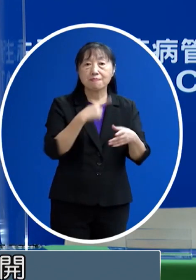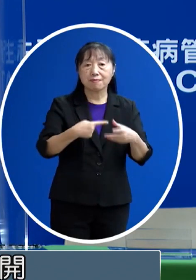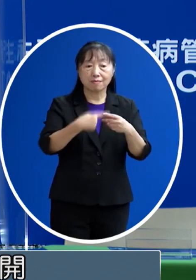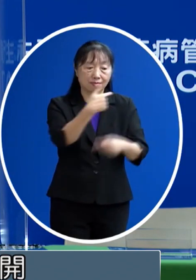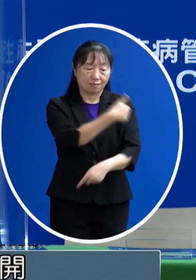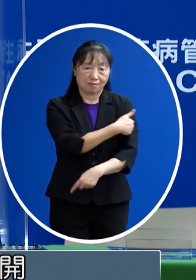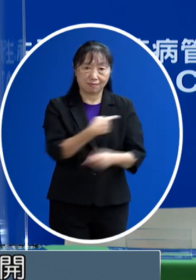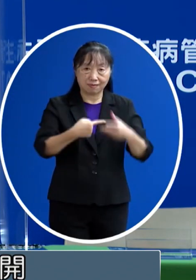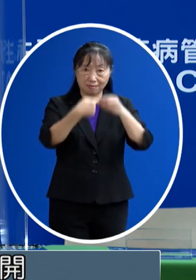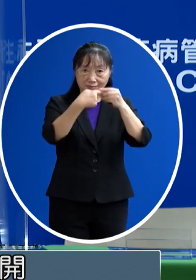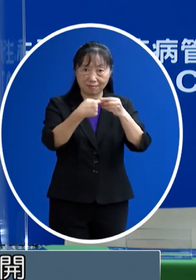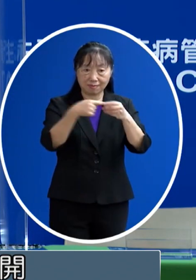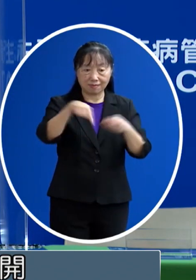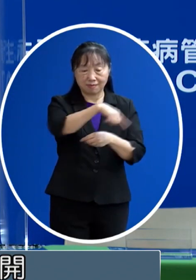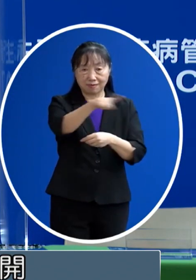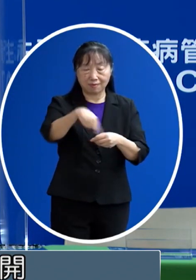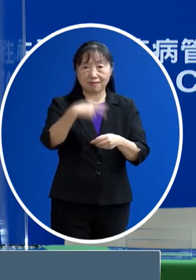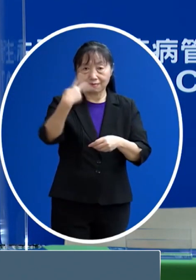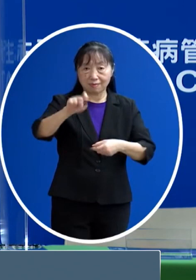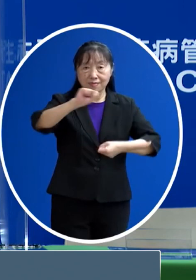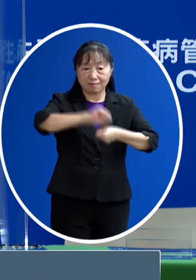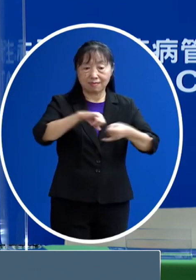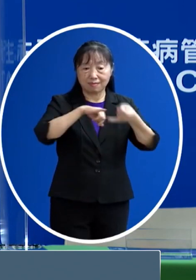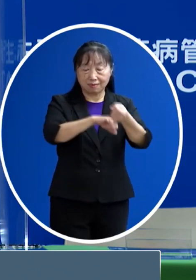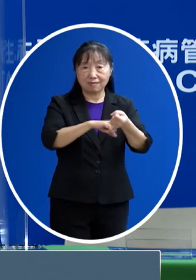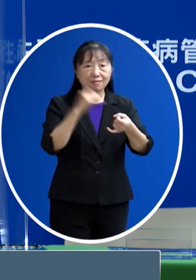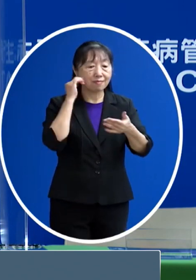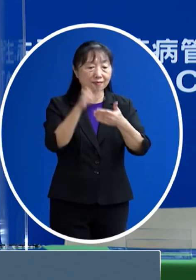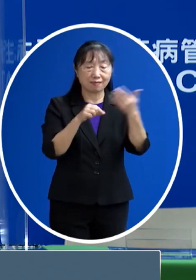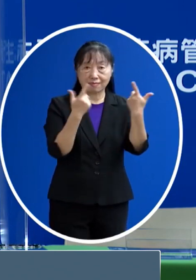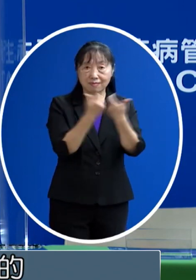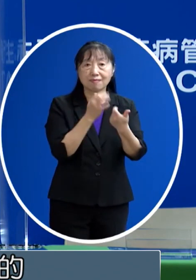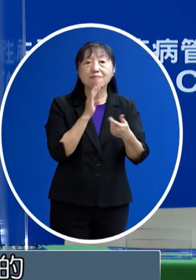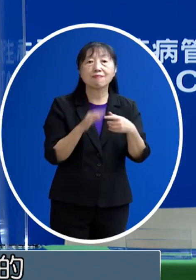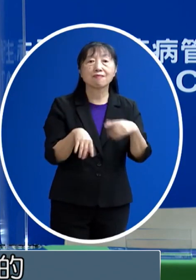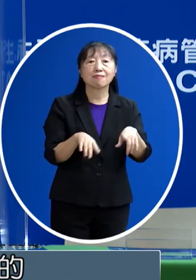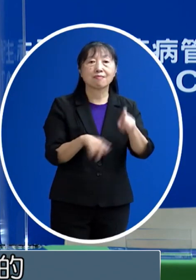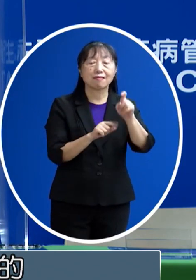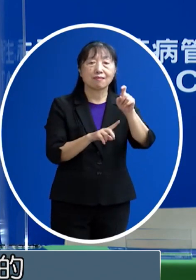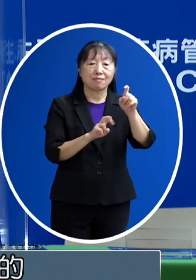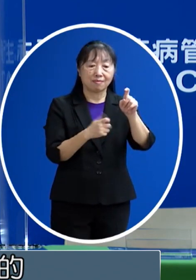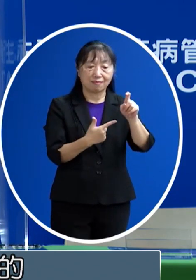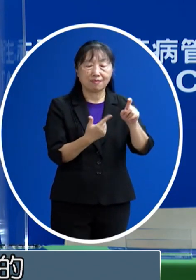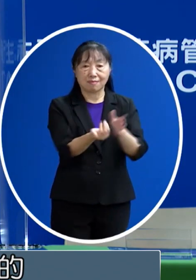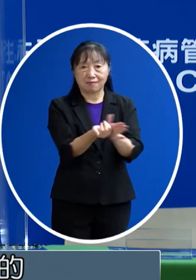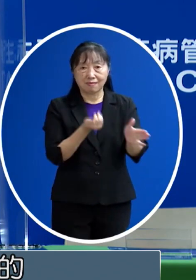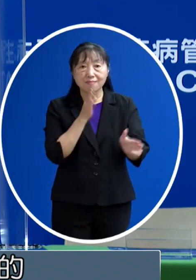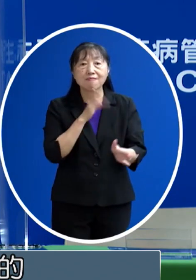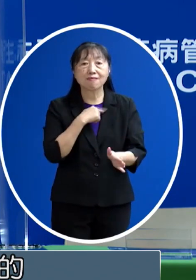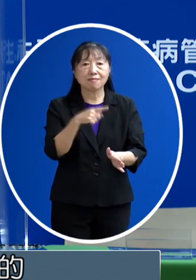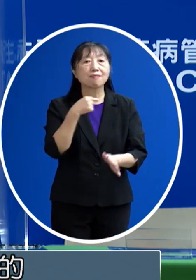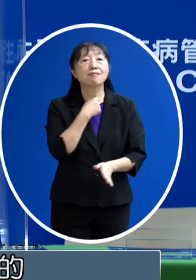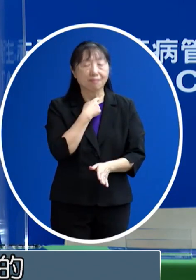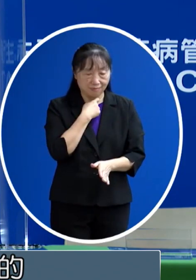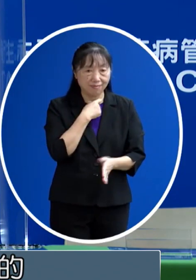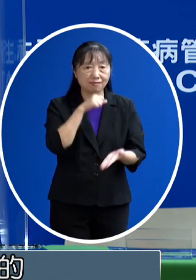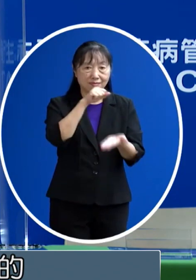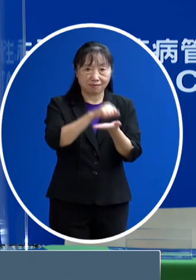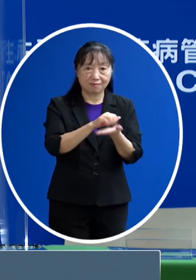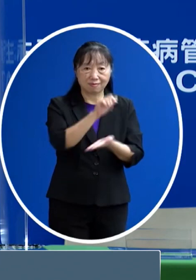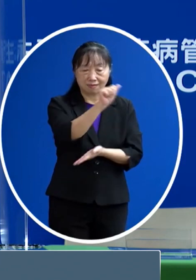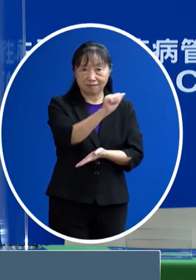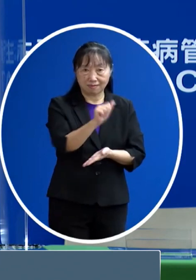的预约对象做加开，所以符合资格的对象是10月26号前有医院登记 AZ 疫苗